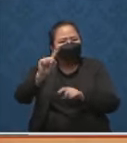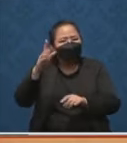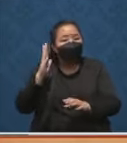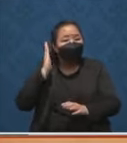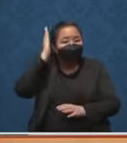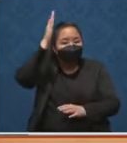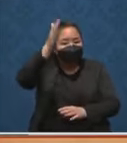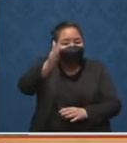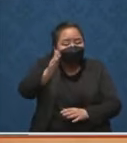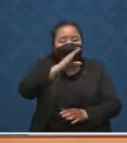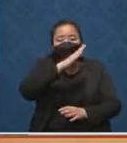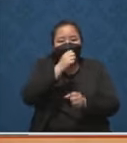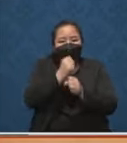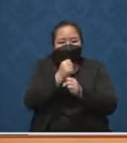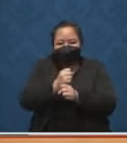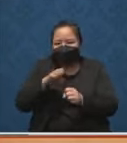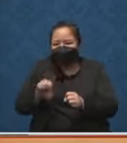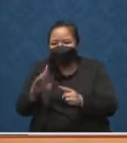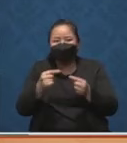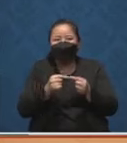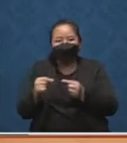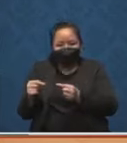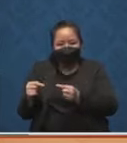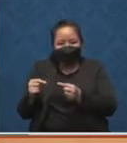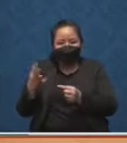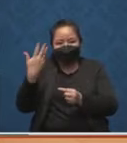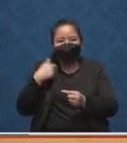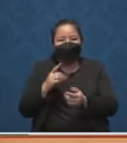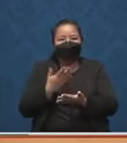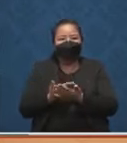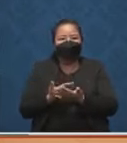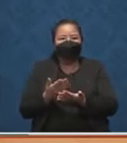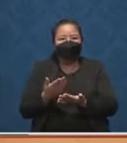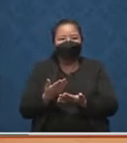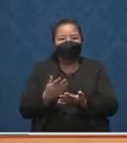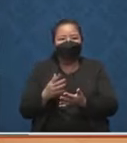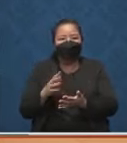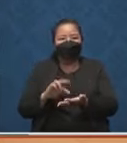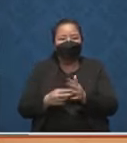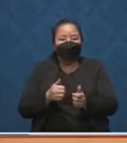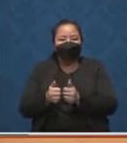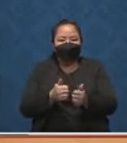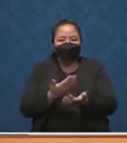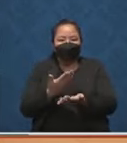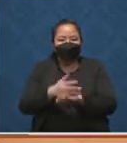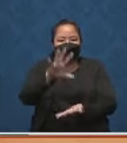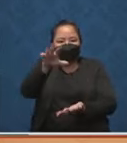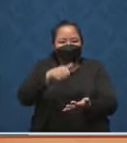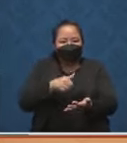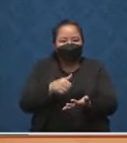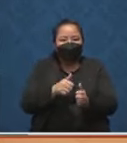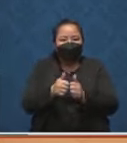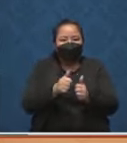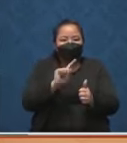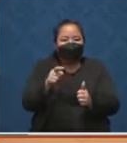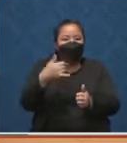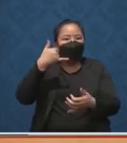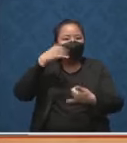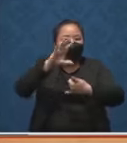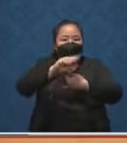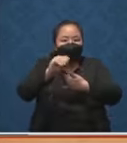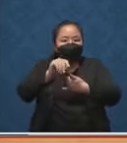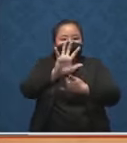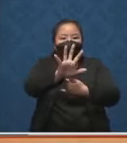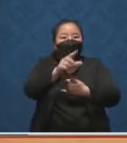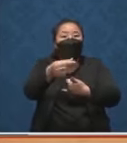ขายังทำธุรกิจต่อเนี่ยเขาก็ต้องประมูลขึ้นความถี่ในอนาคตมาทำ 5G แล้วจะต้องมีการลงทุนห